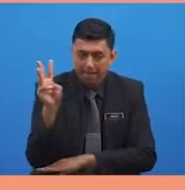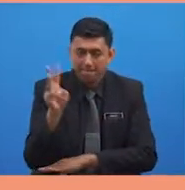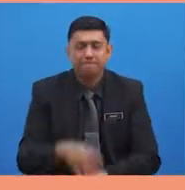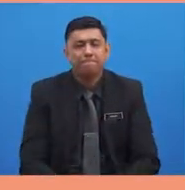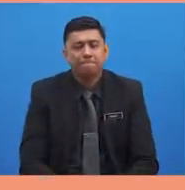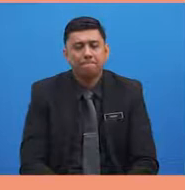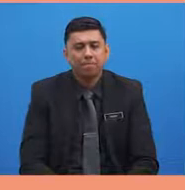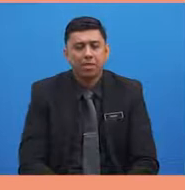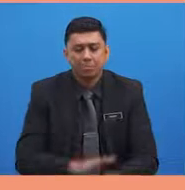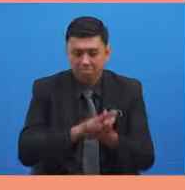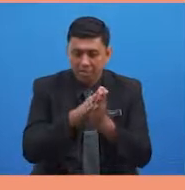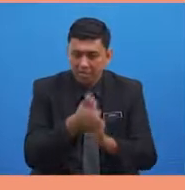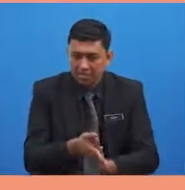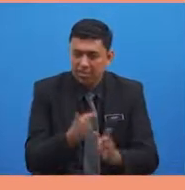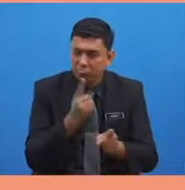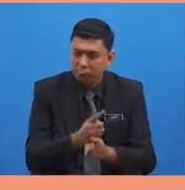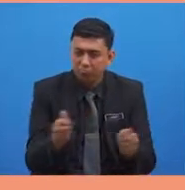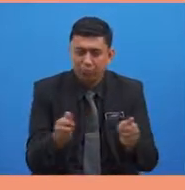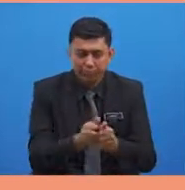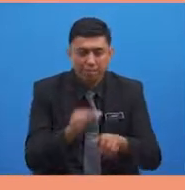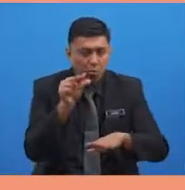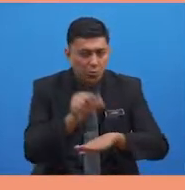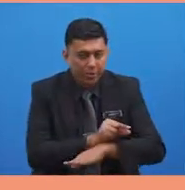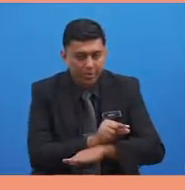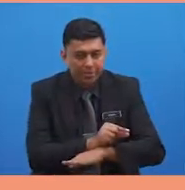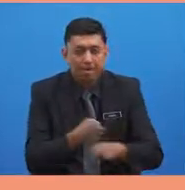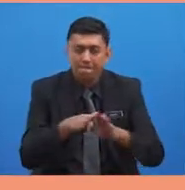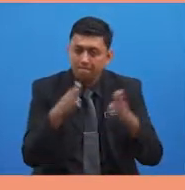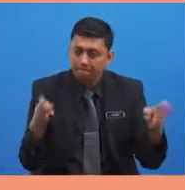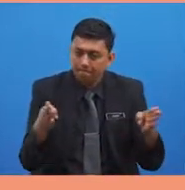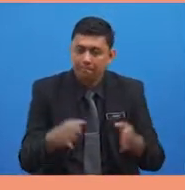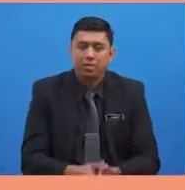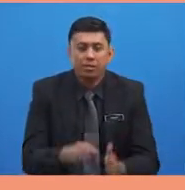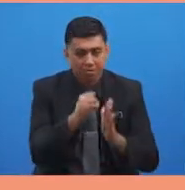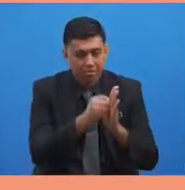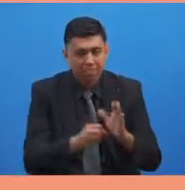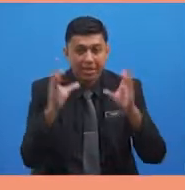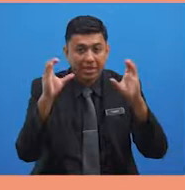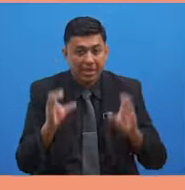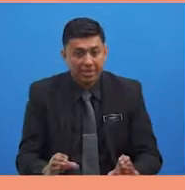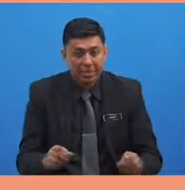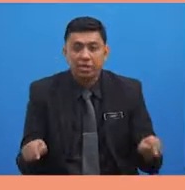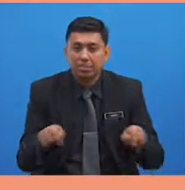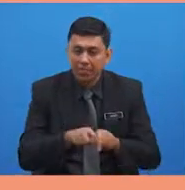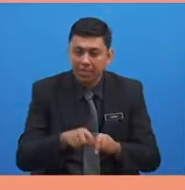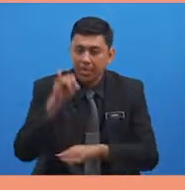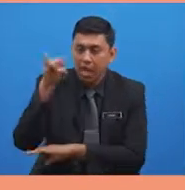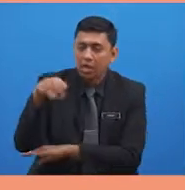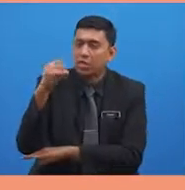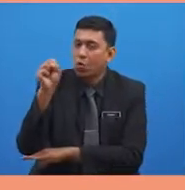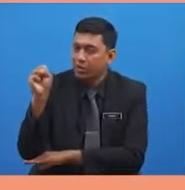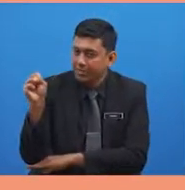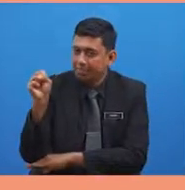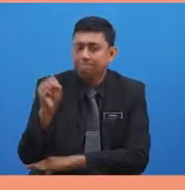dapat menjadi kenyataan dengan penggunaan bahasa penskripan klien seperti JavaScript?